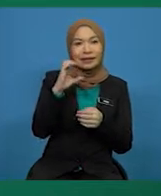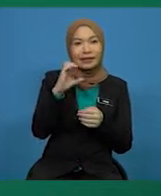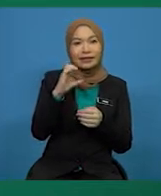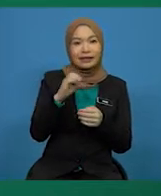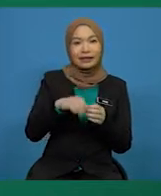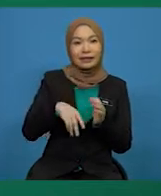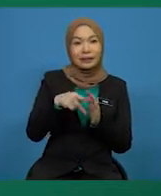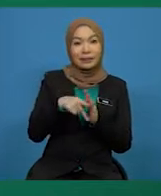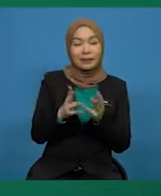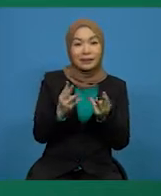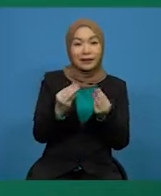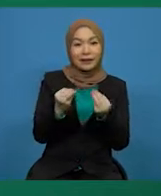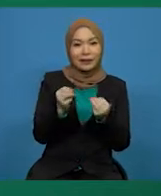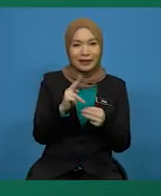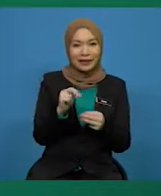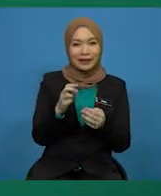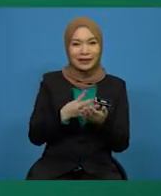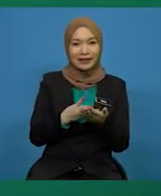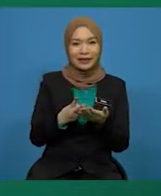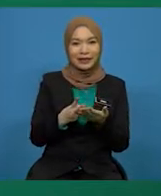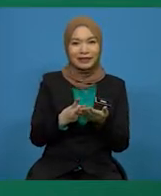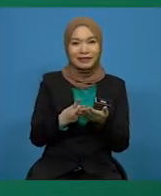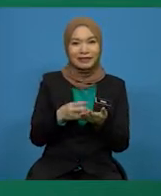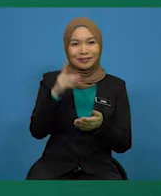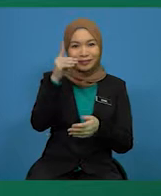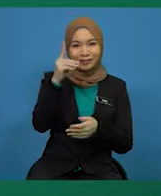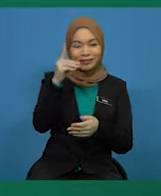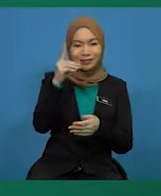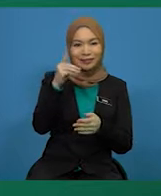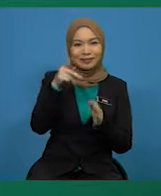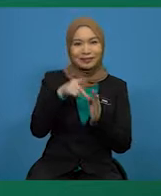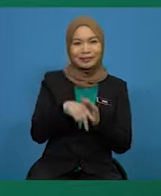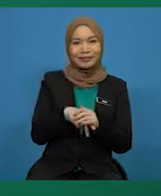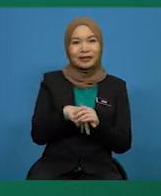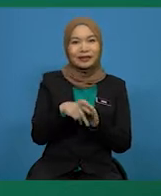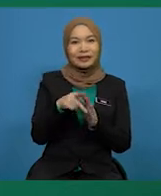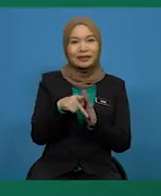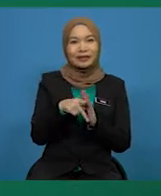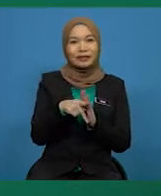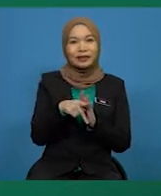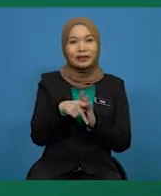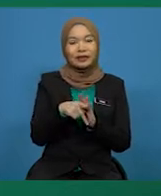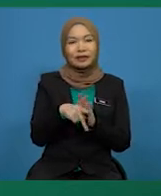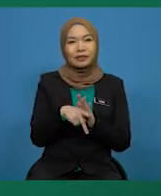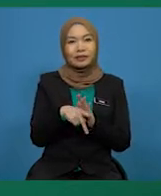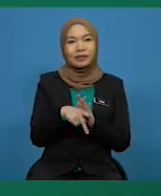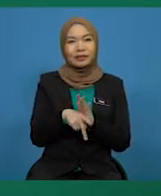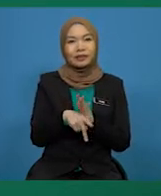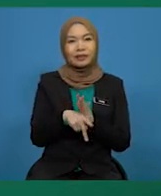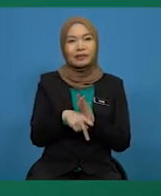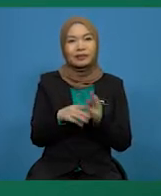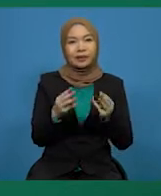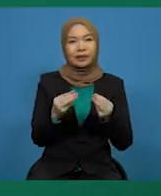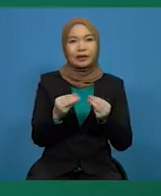titik D adalah merupakan jumlah permintaan wang. Maka, berlakulah lebihan permintaan wang